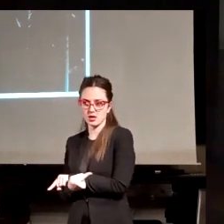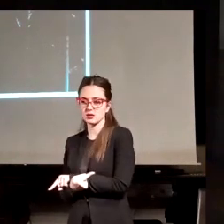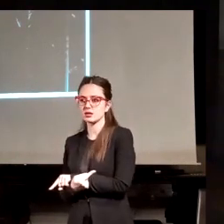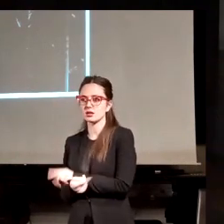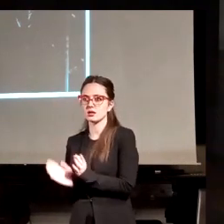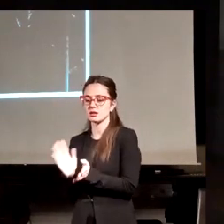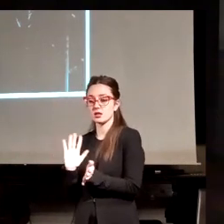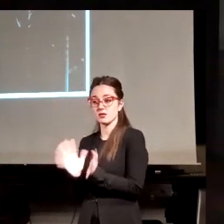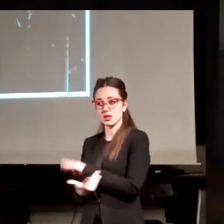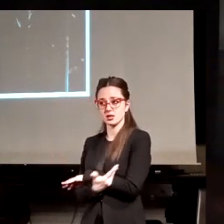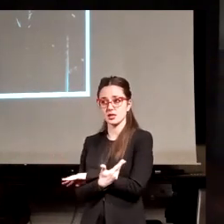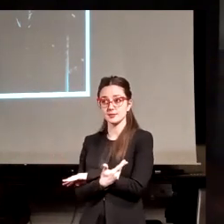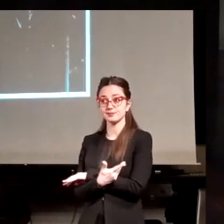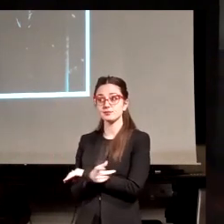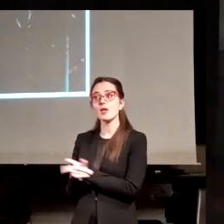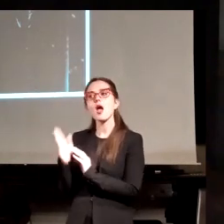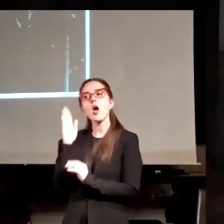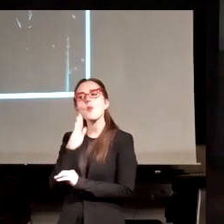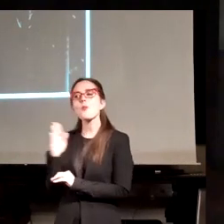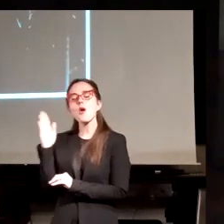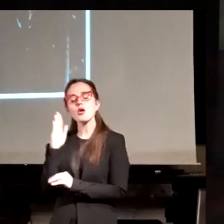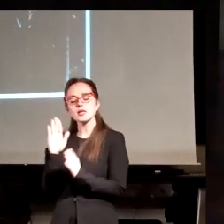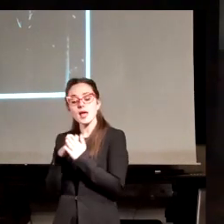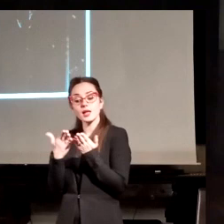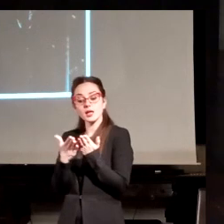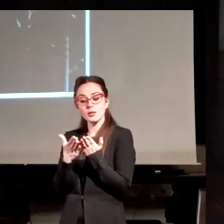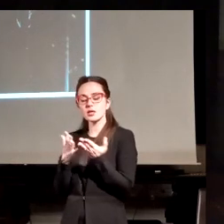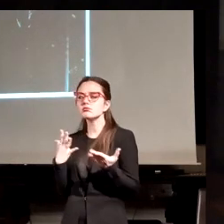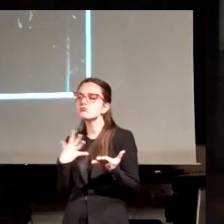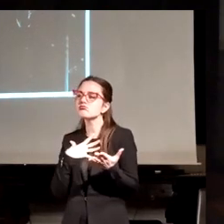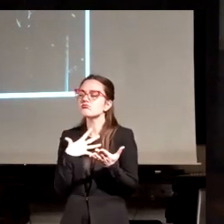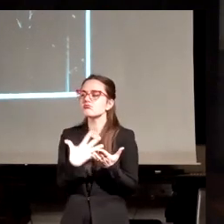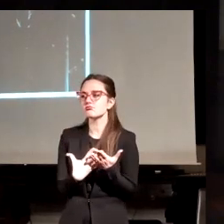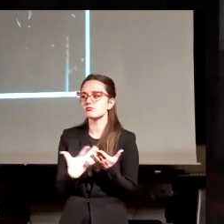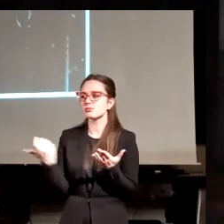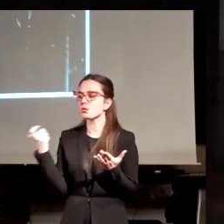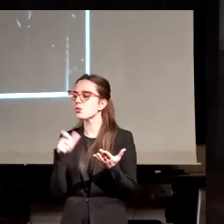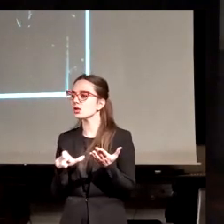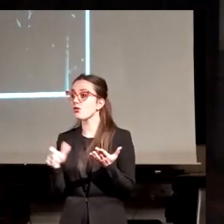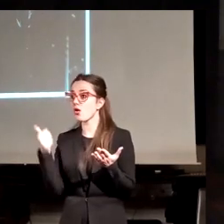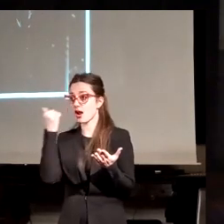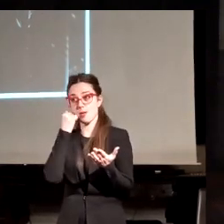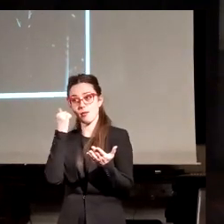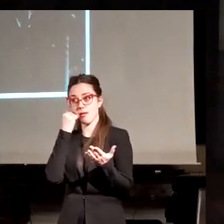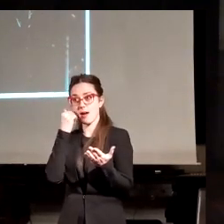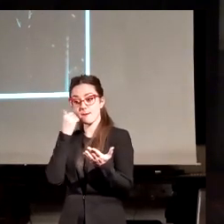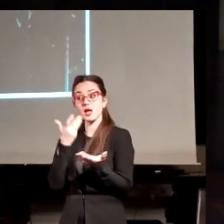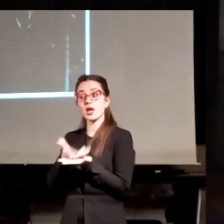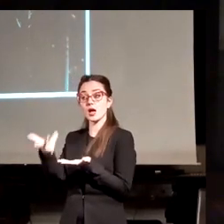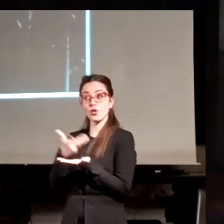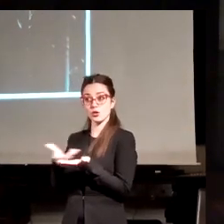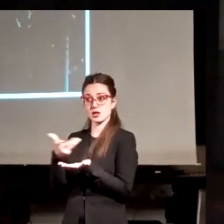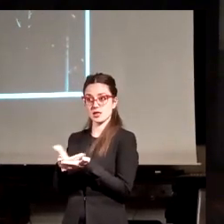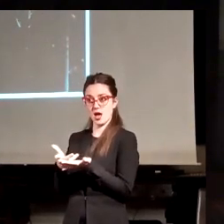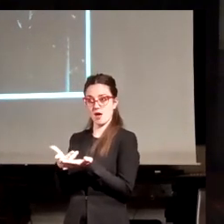tratto neal è molto legata ai liberi questa cosa perché la madre raccontava che per lui era